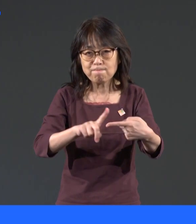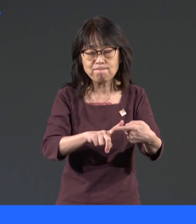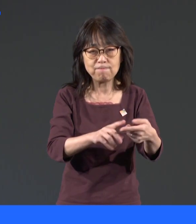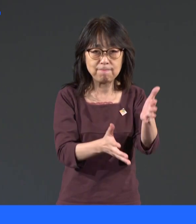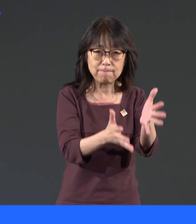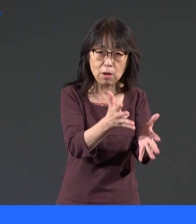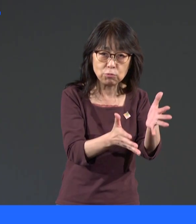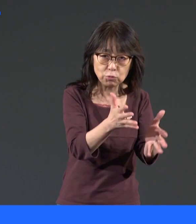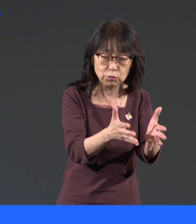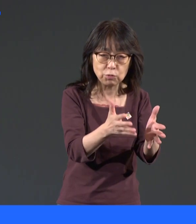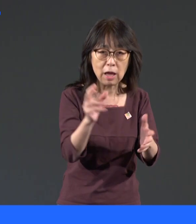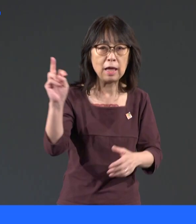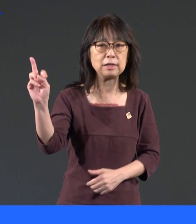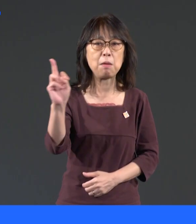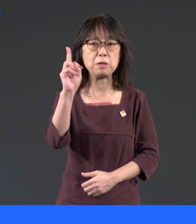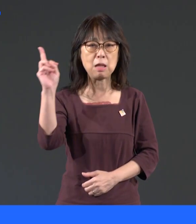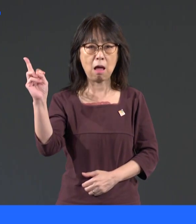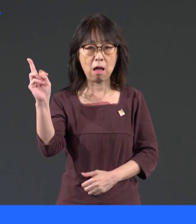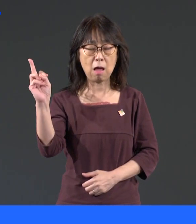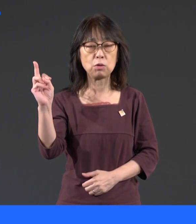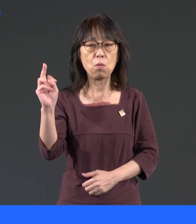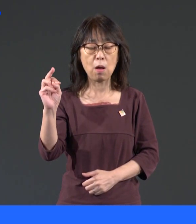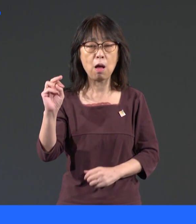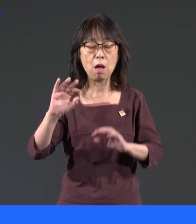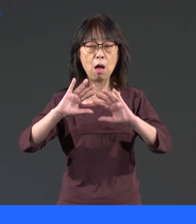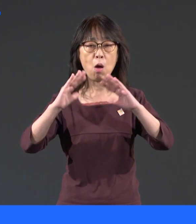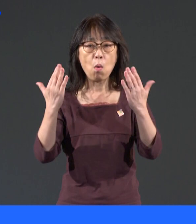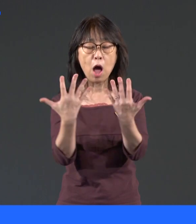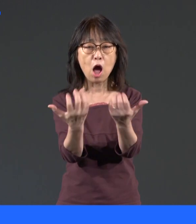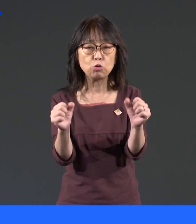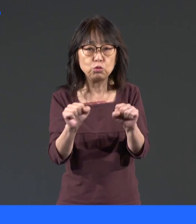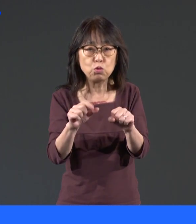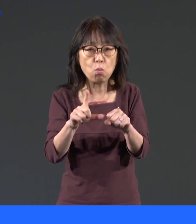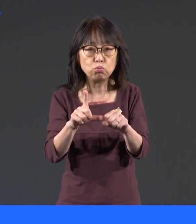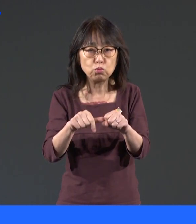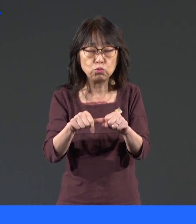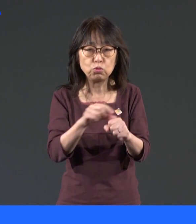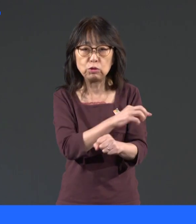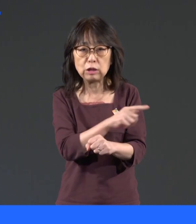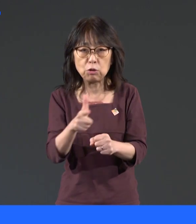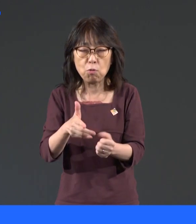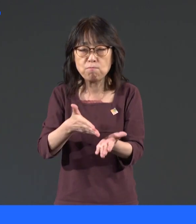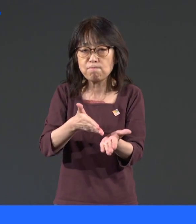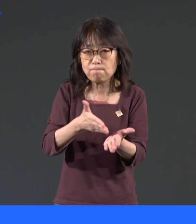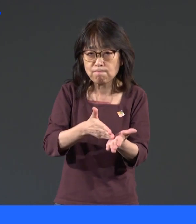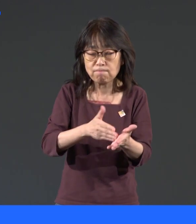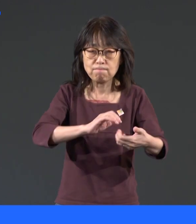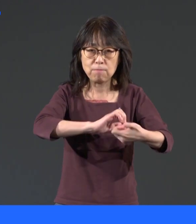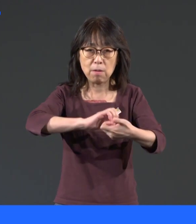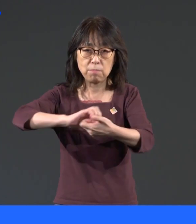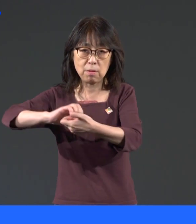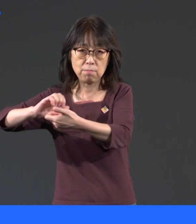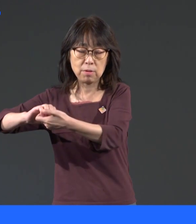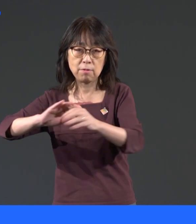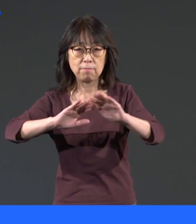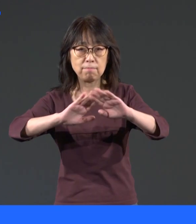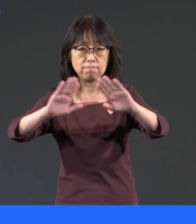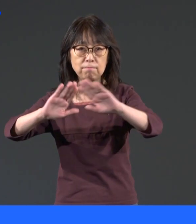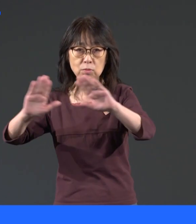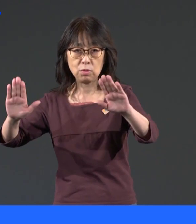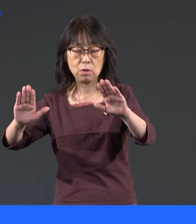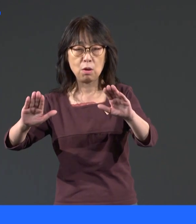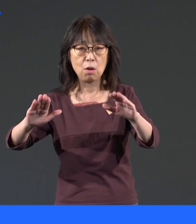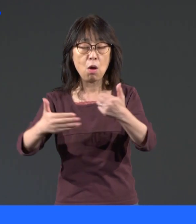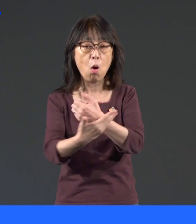のセミナーでありますとかワークショップなどのイベントを定期的に開催をするほえ保護している動物の